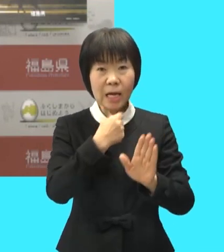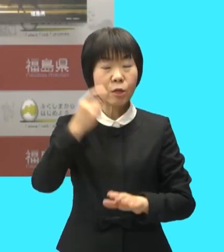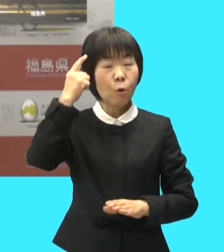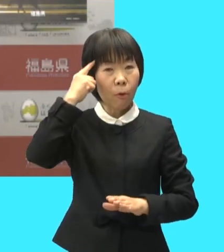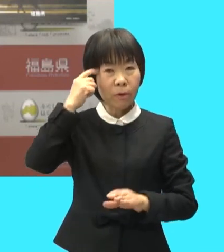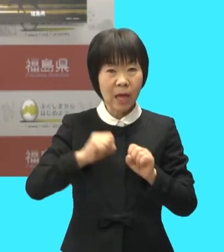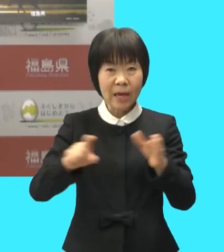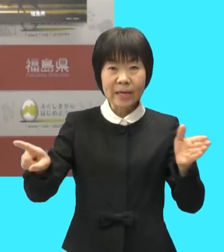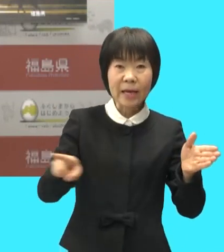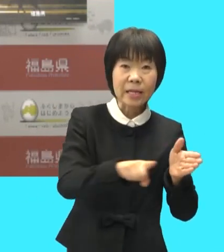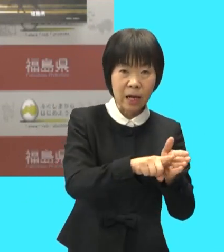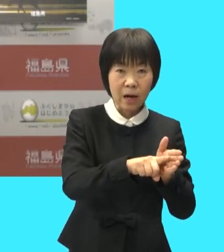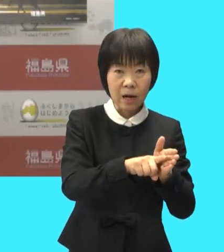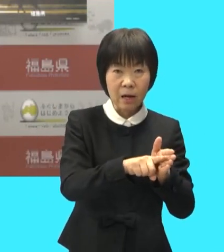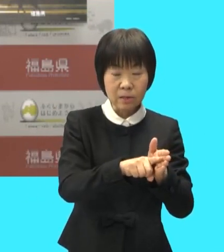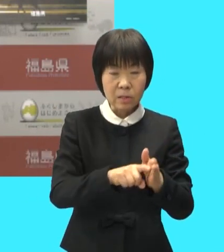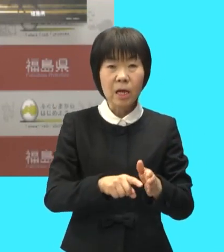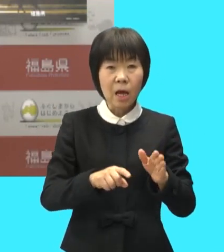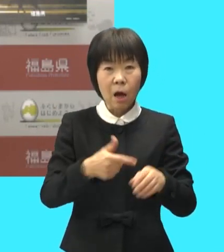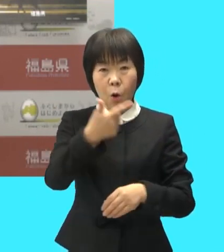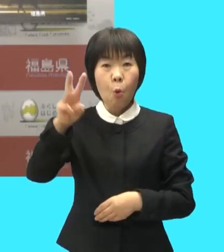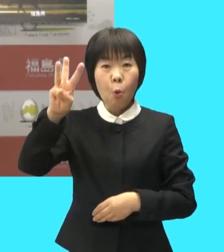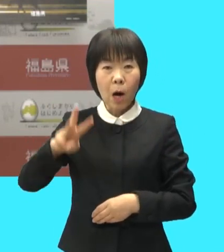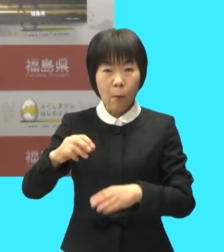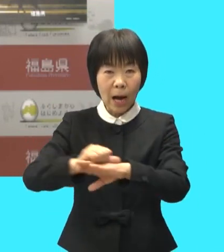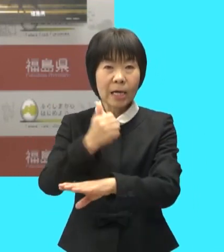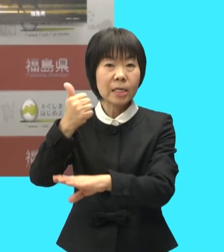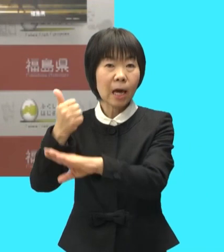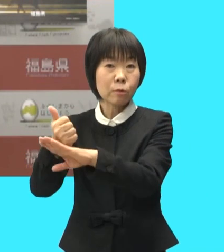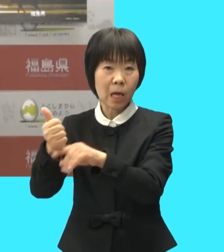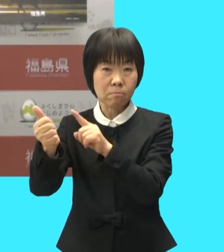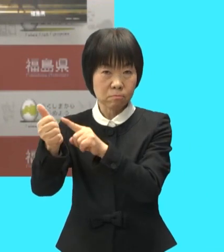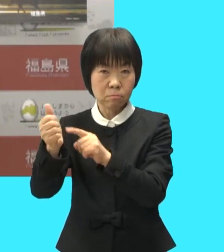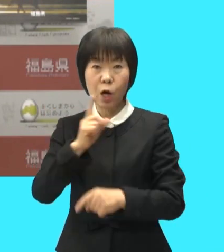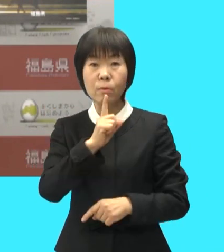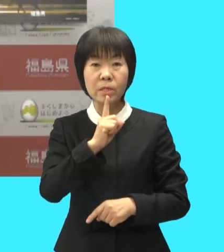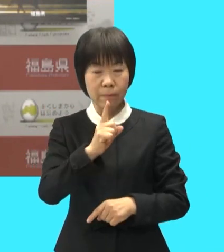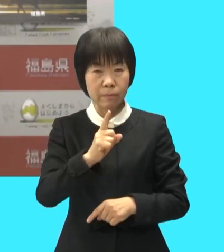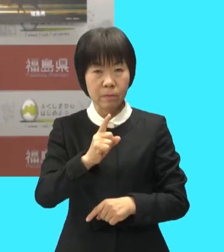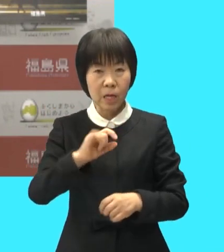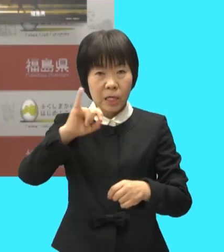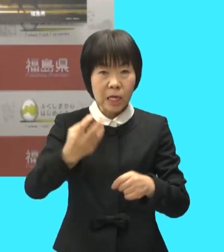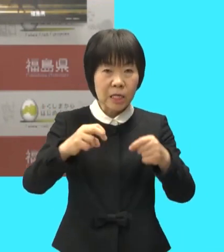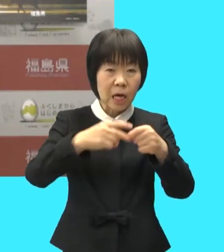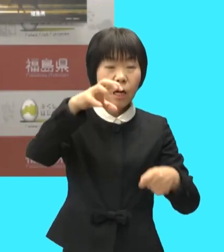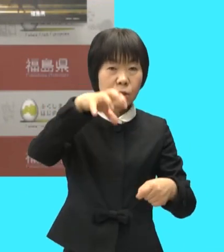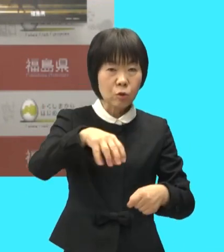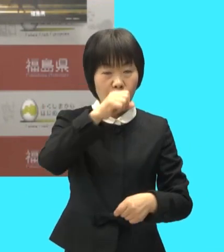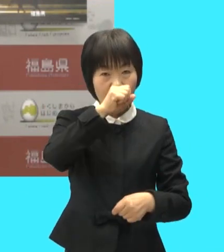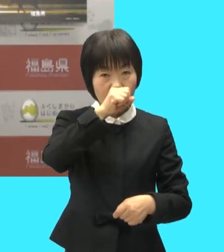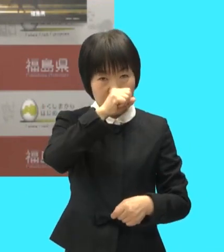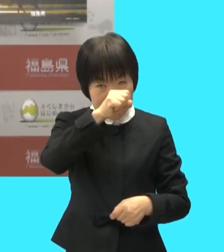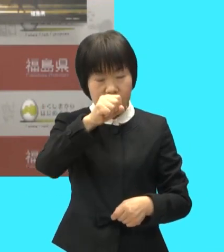やってきた。そして大川キャプテンはこう言われました。 J ビレッジのいい天然芝